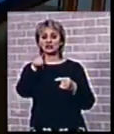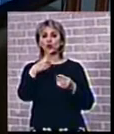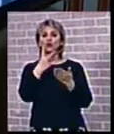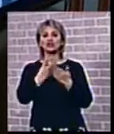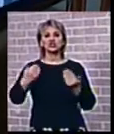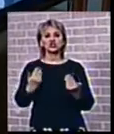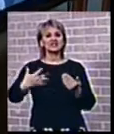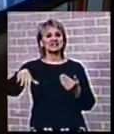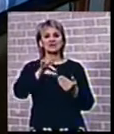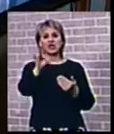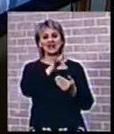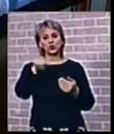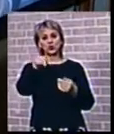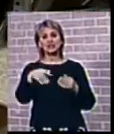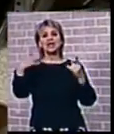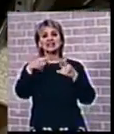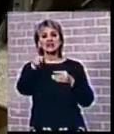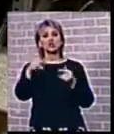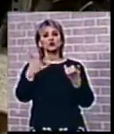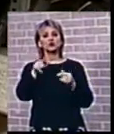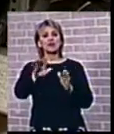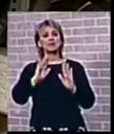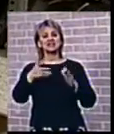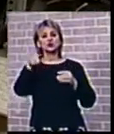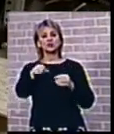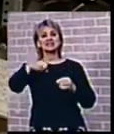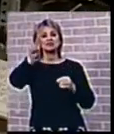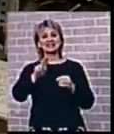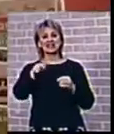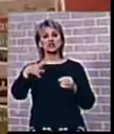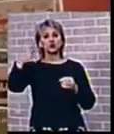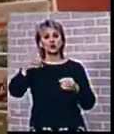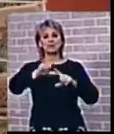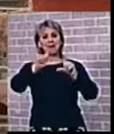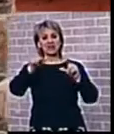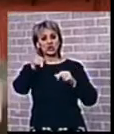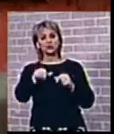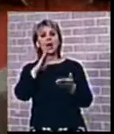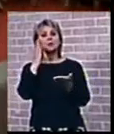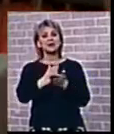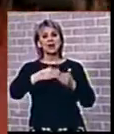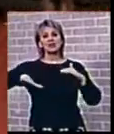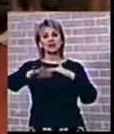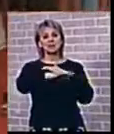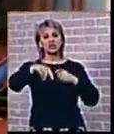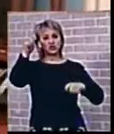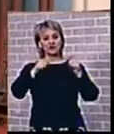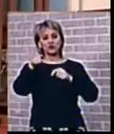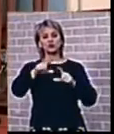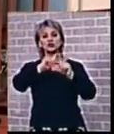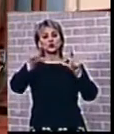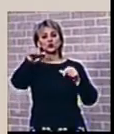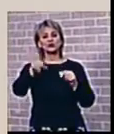всего региона. Телевизионное чудо происходит не в специальных съемочных павильонах, а прямо на площадках форума. Студию здесь